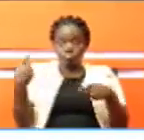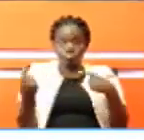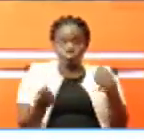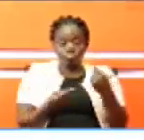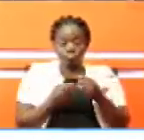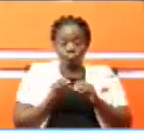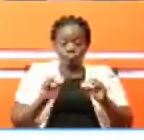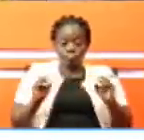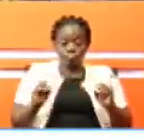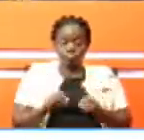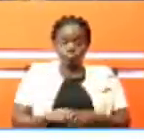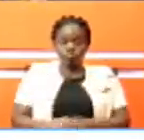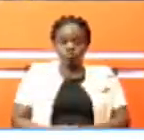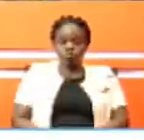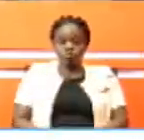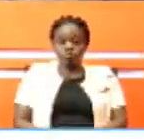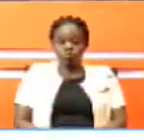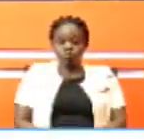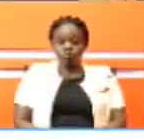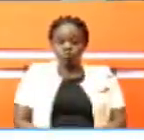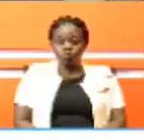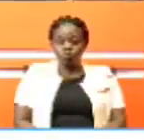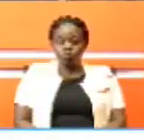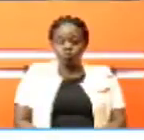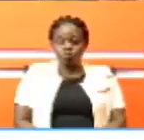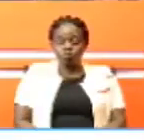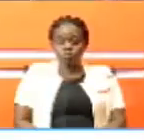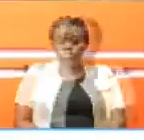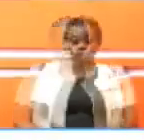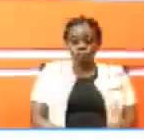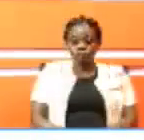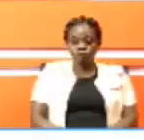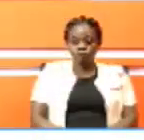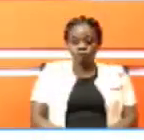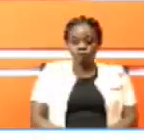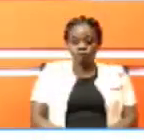Crispo ne Member Brian be bakusakiddigule ino